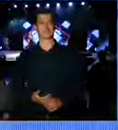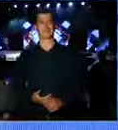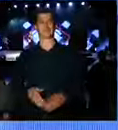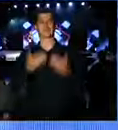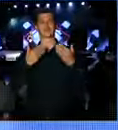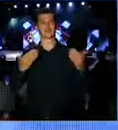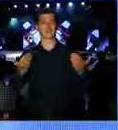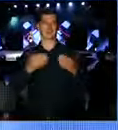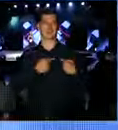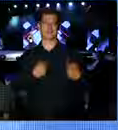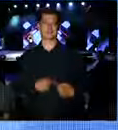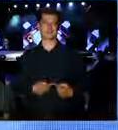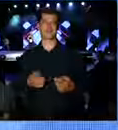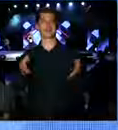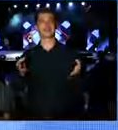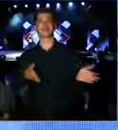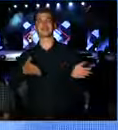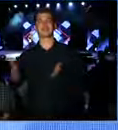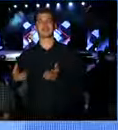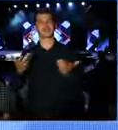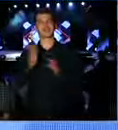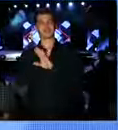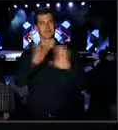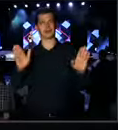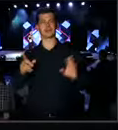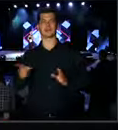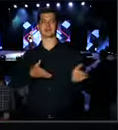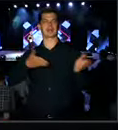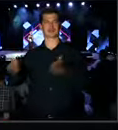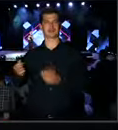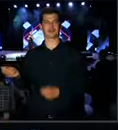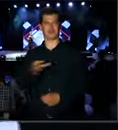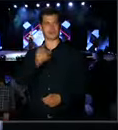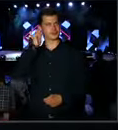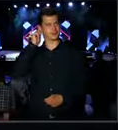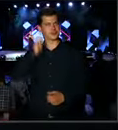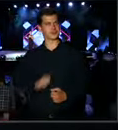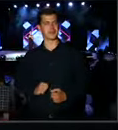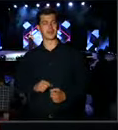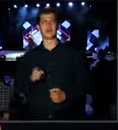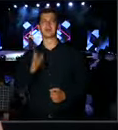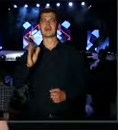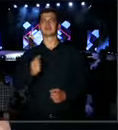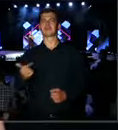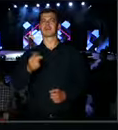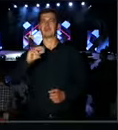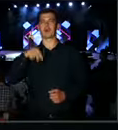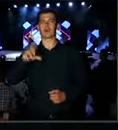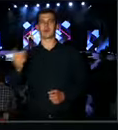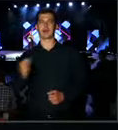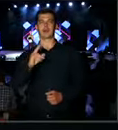Dziękujemy bardzo serdecznie, a teraz chciałoby się zaprezentować przed Państwem kolejne 4 kandydatki. A będą to Paulina,